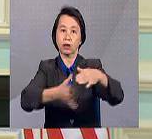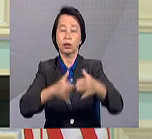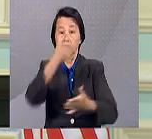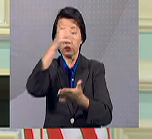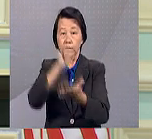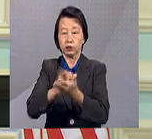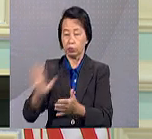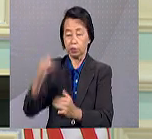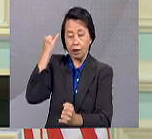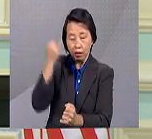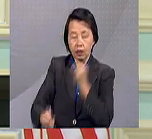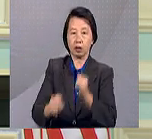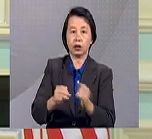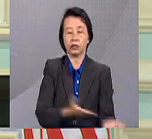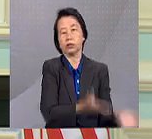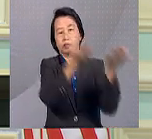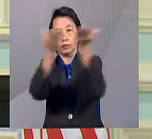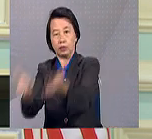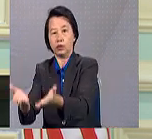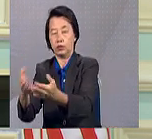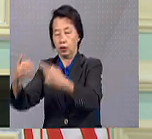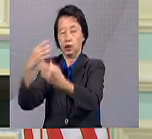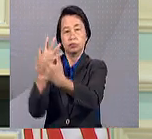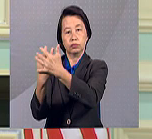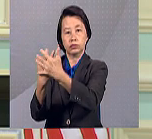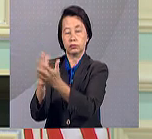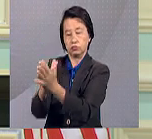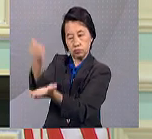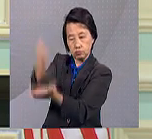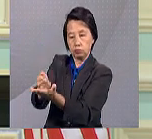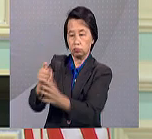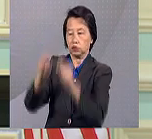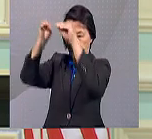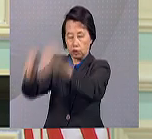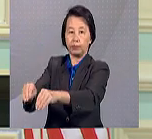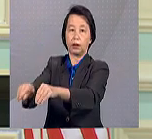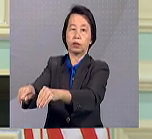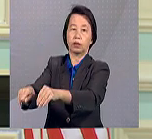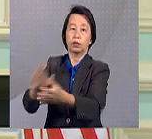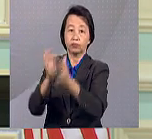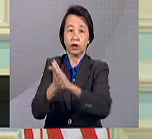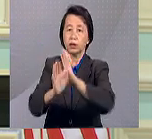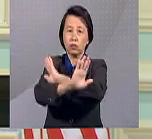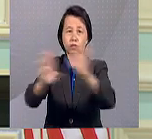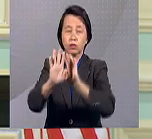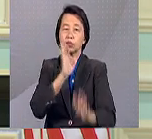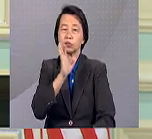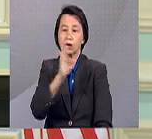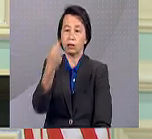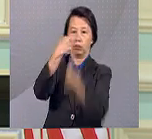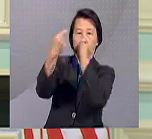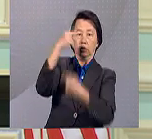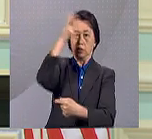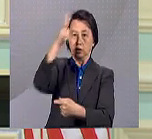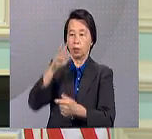itulah mereka akhirnya dibawa ke depo untuk ditempatkan. Jadi bukan kata kita